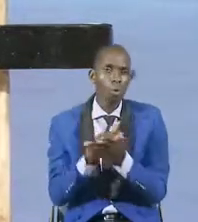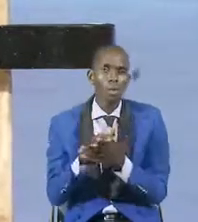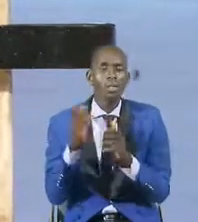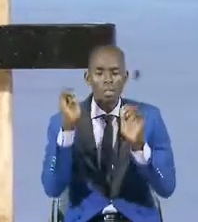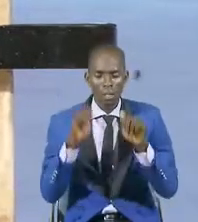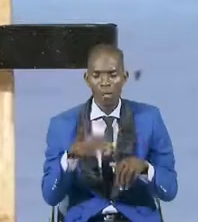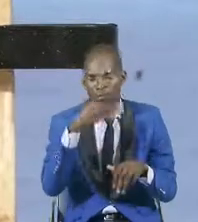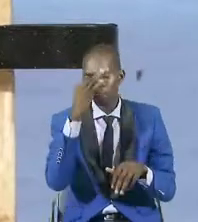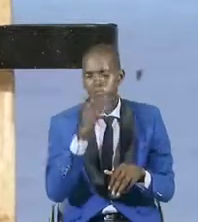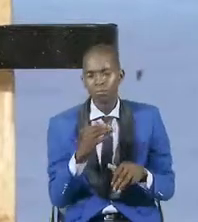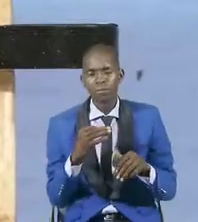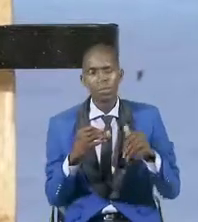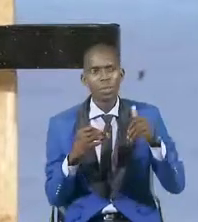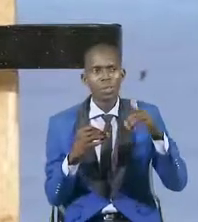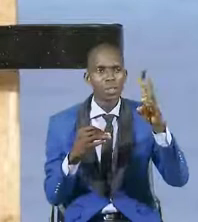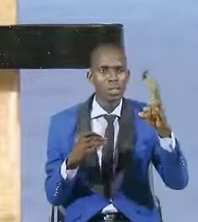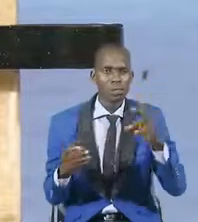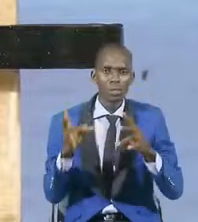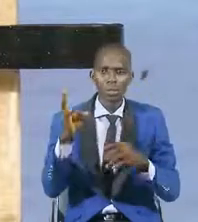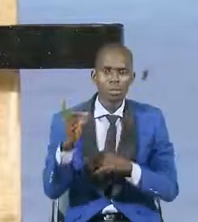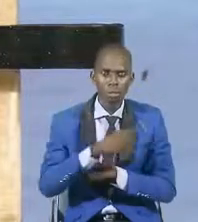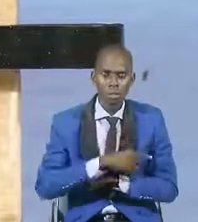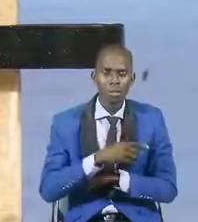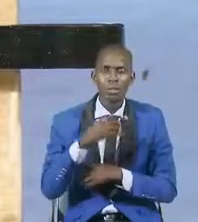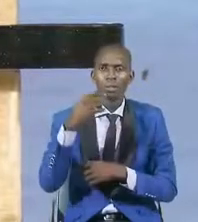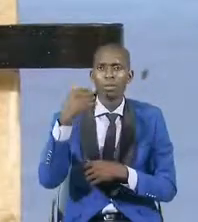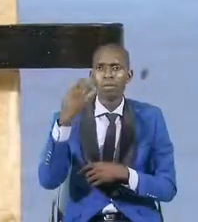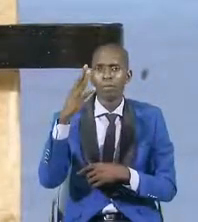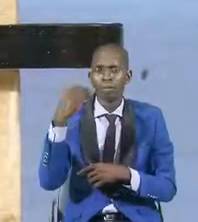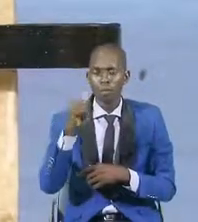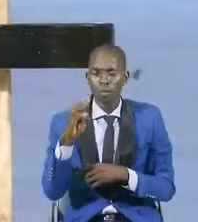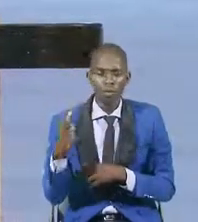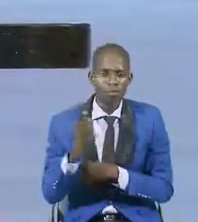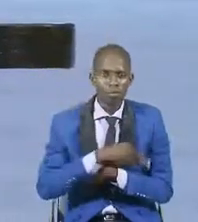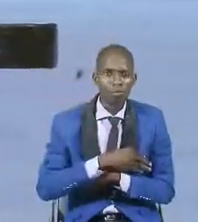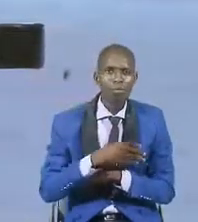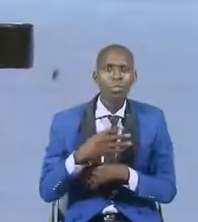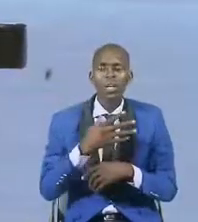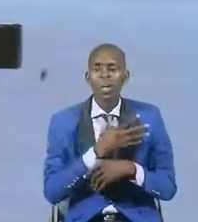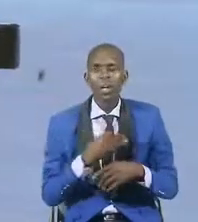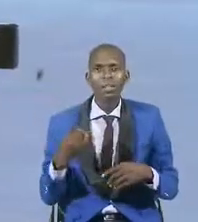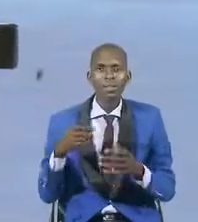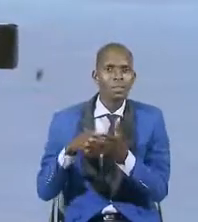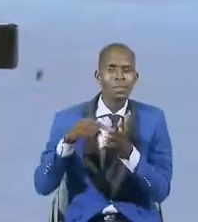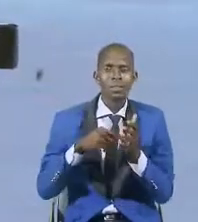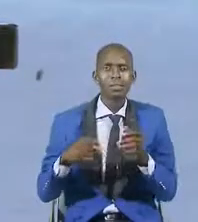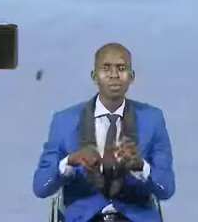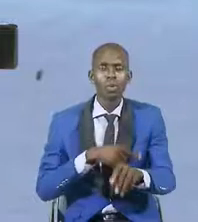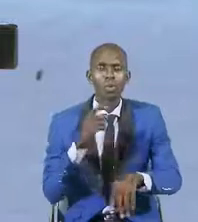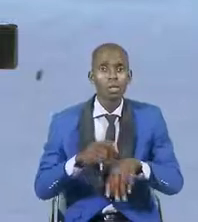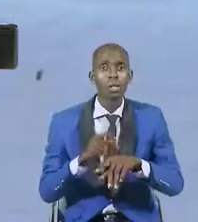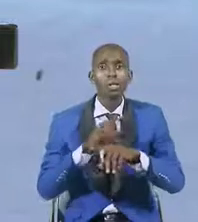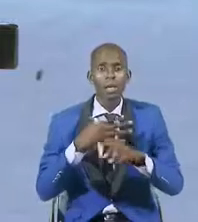jeûner 7 jours, 14 jours, 21 jours, 40 jours, parce qu'ils veulent